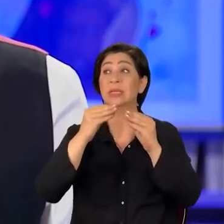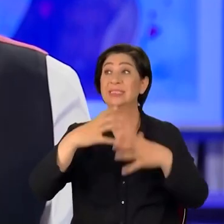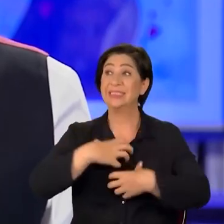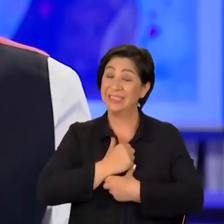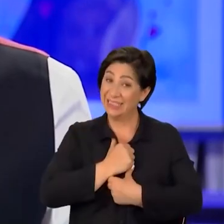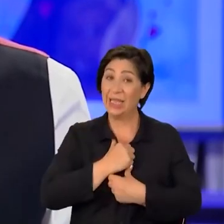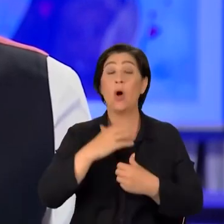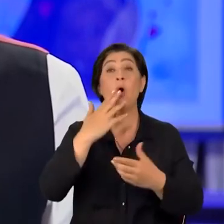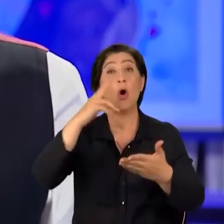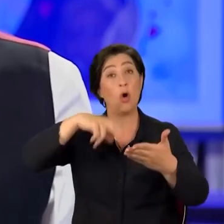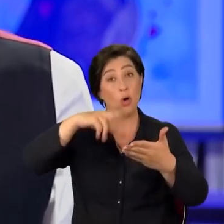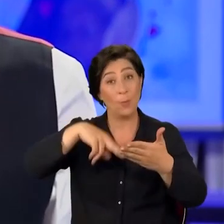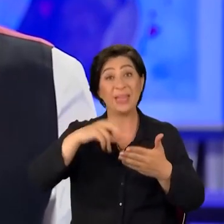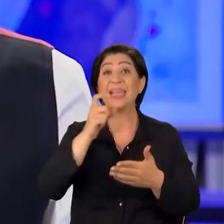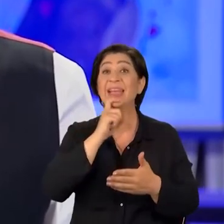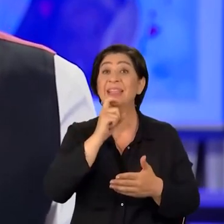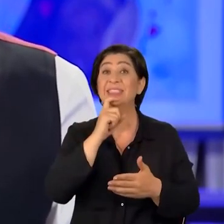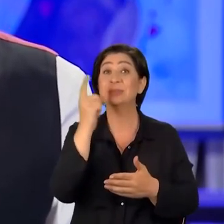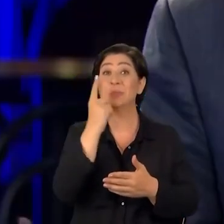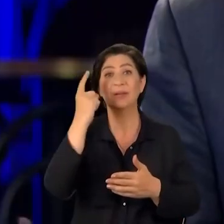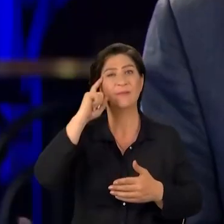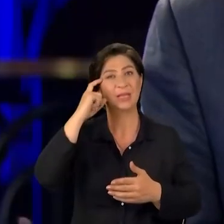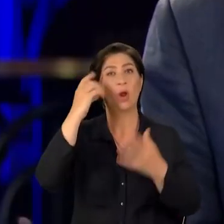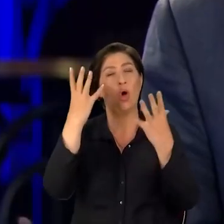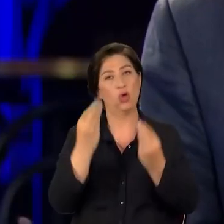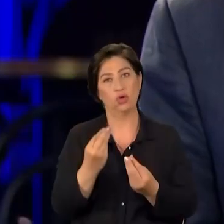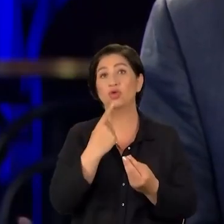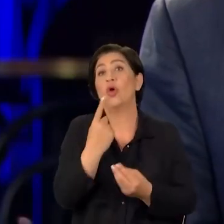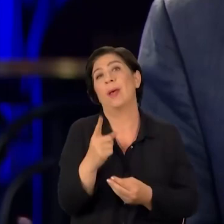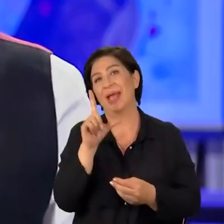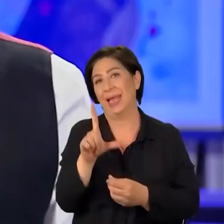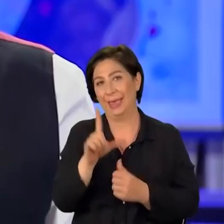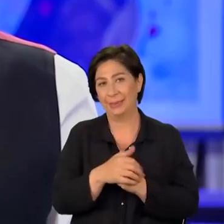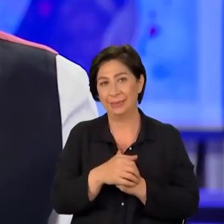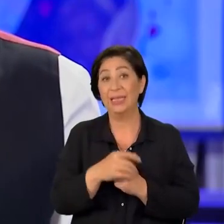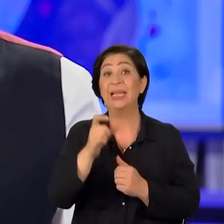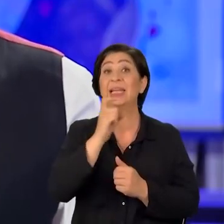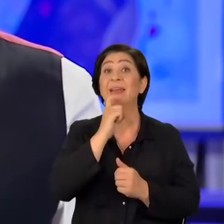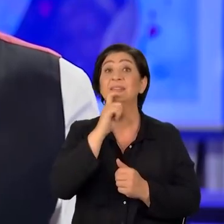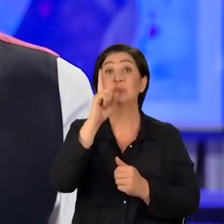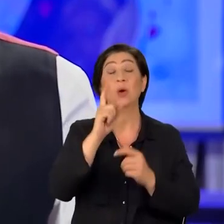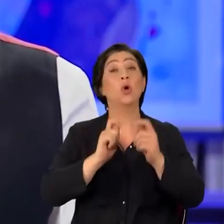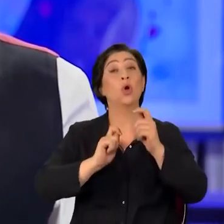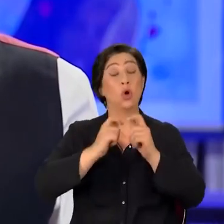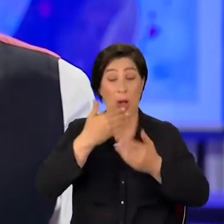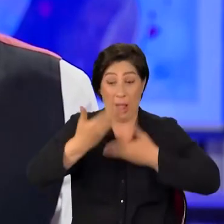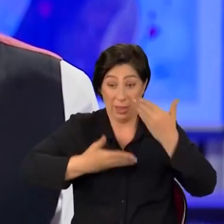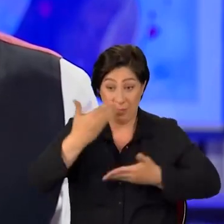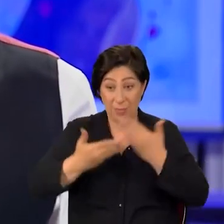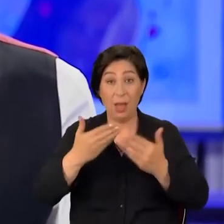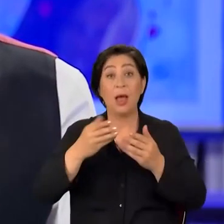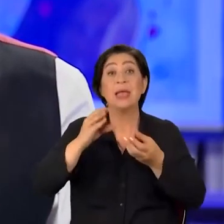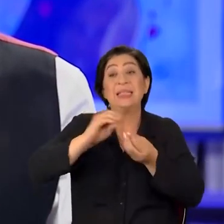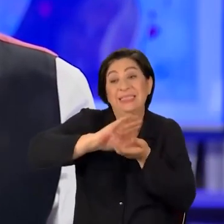üzerinden okumanın yanlış bir tespit olduğunu belirtmek gerekir. Yanlış bir kullanımla